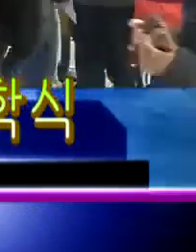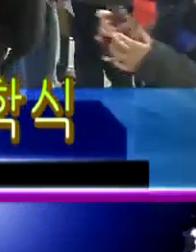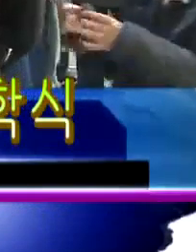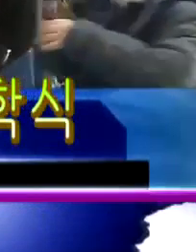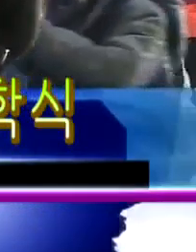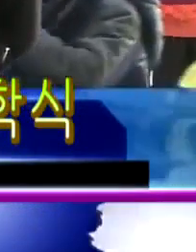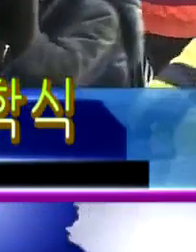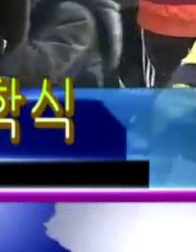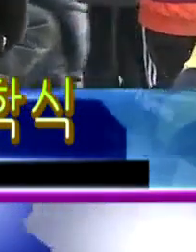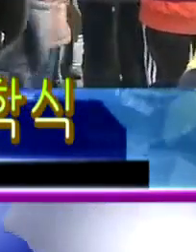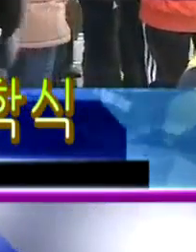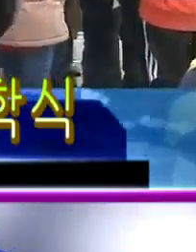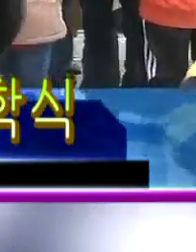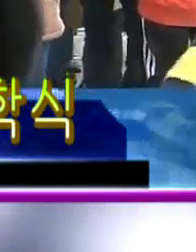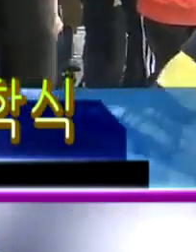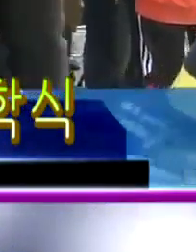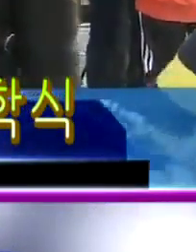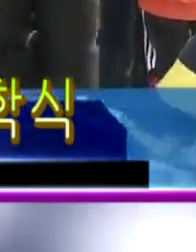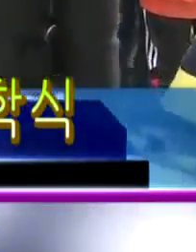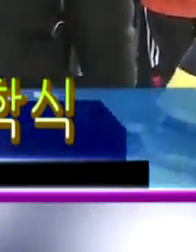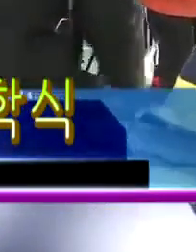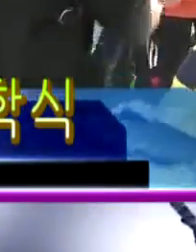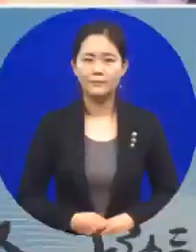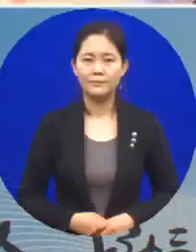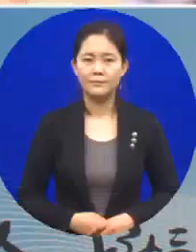용인시가 사물인터넷 미래인재학교를 운영합니다.